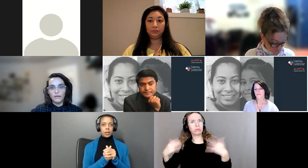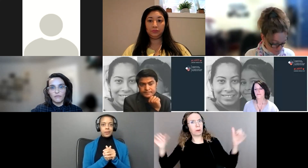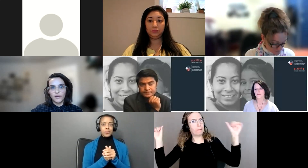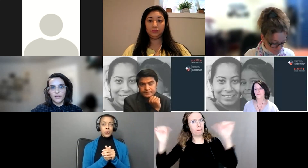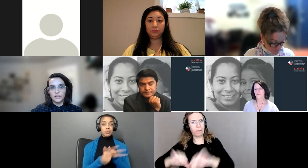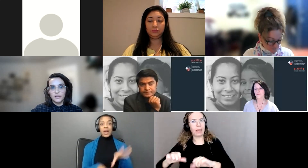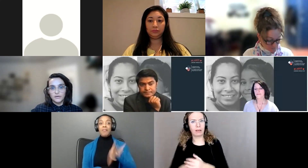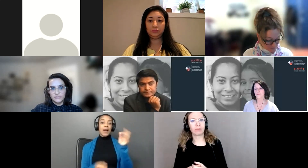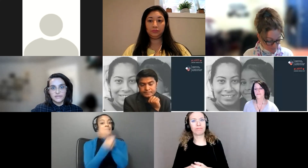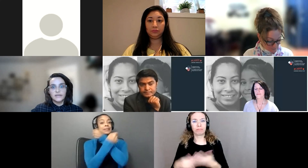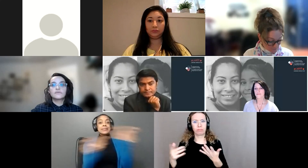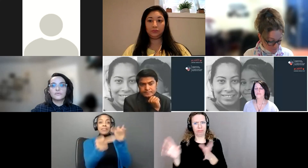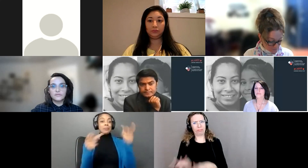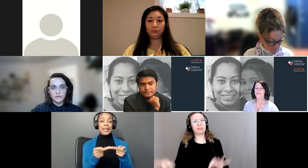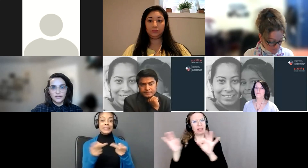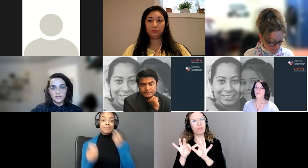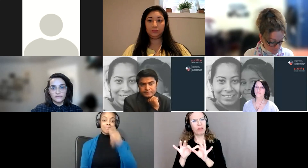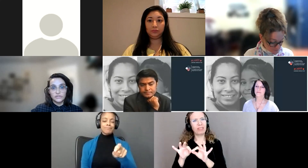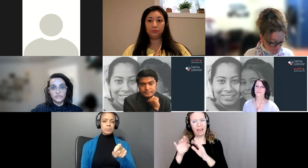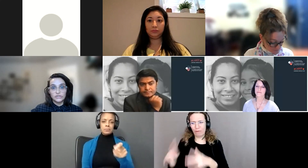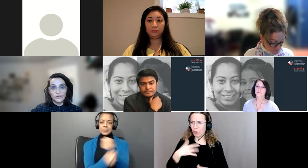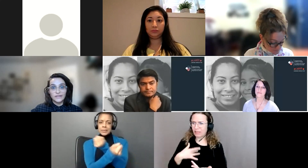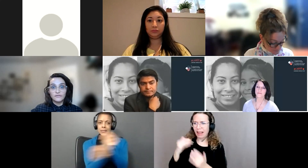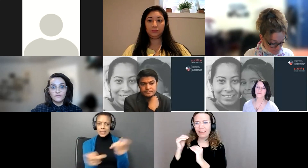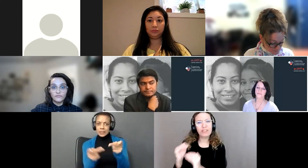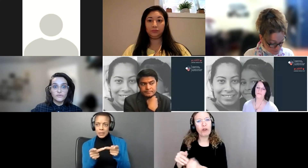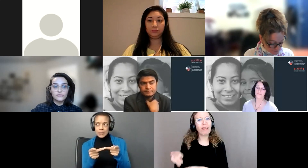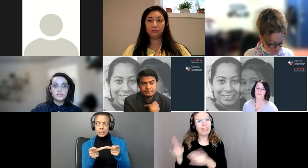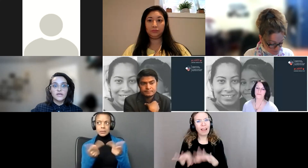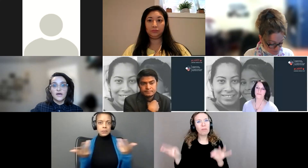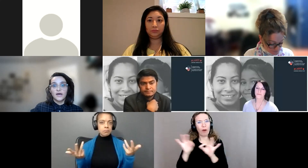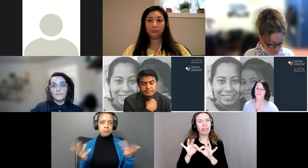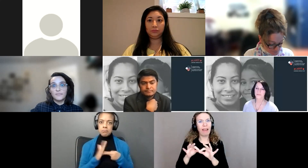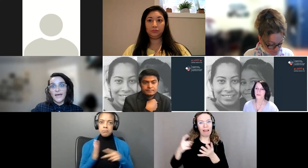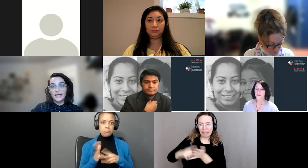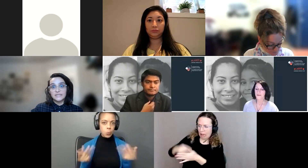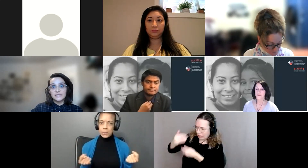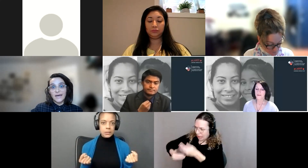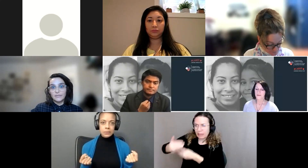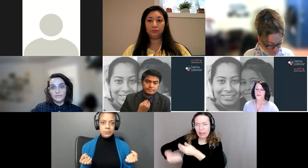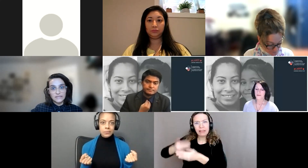C'est une partie importante de se sentir en sécurité dans un parcours